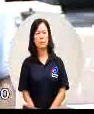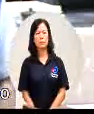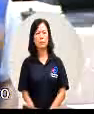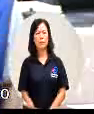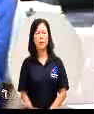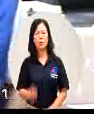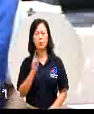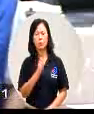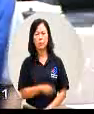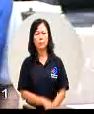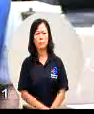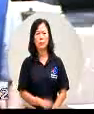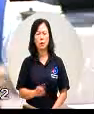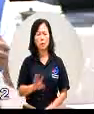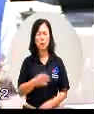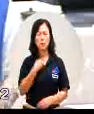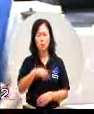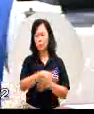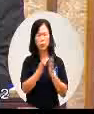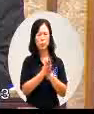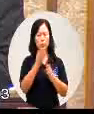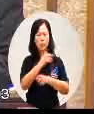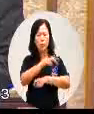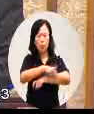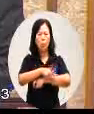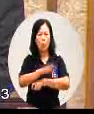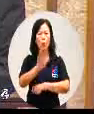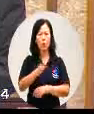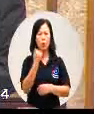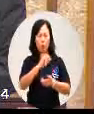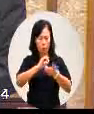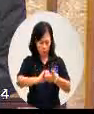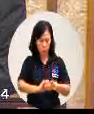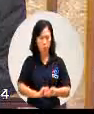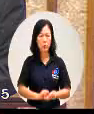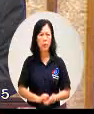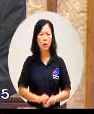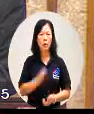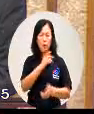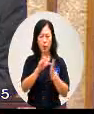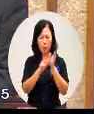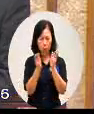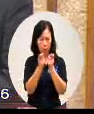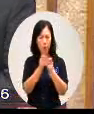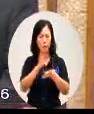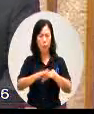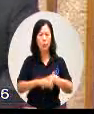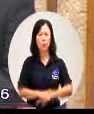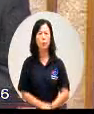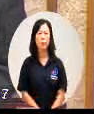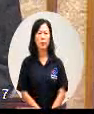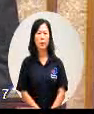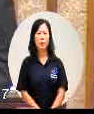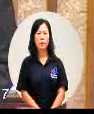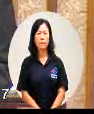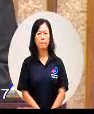好啦，这 我已经有一个整体的一个规划，大概定案应该会最近。